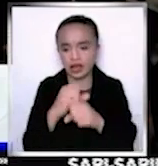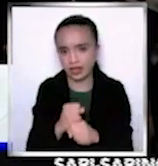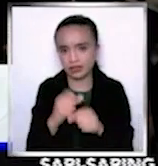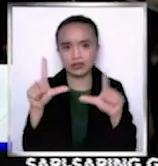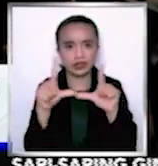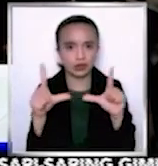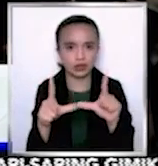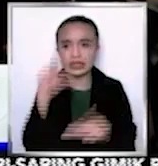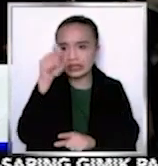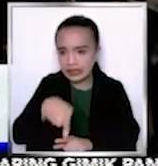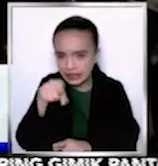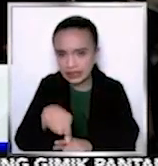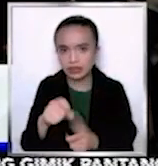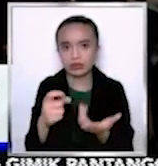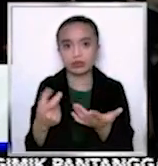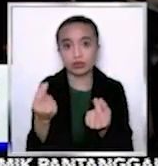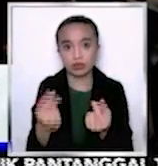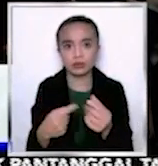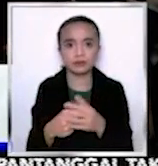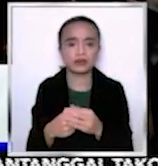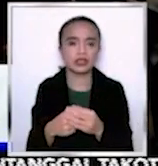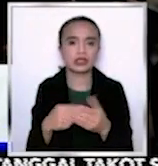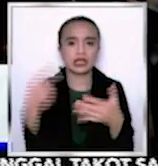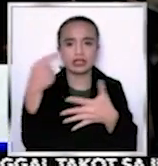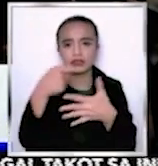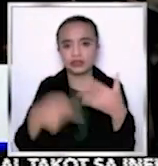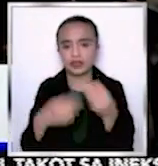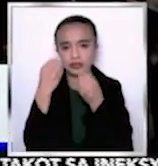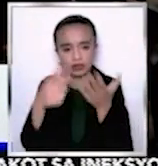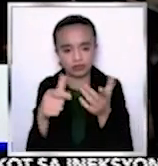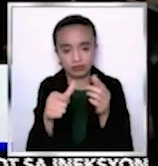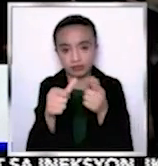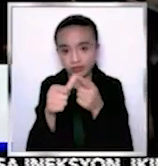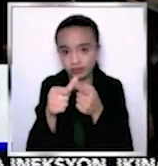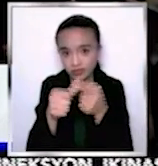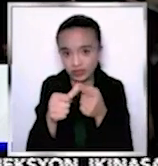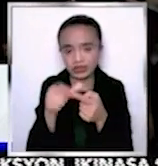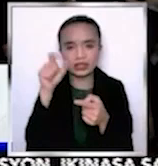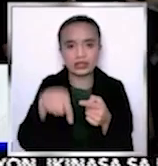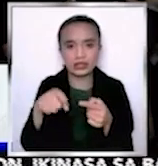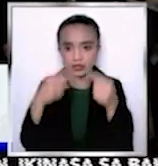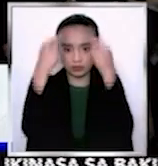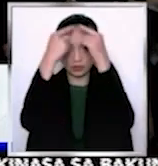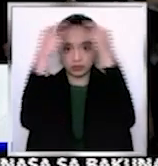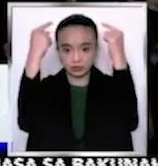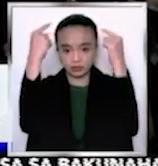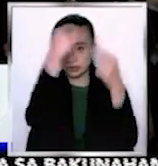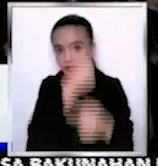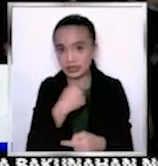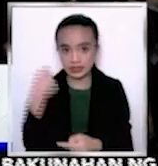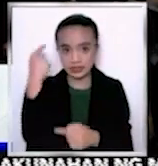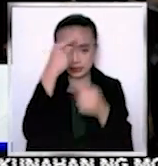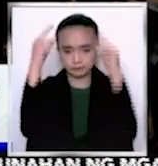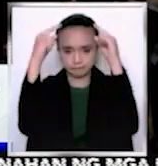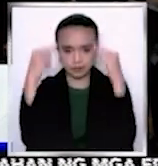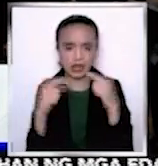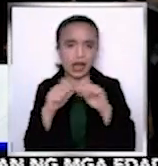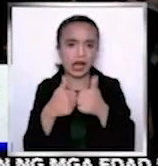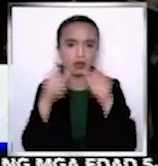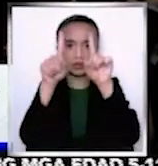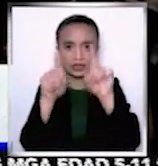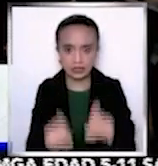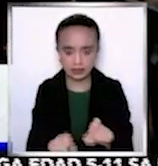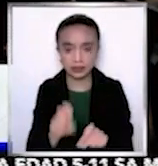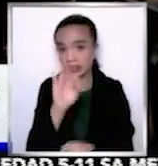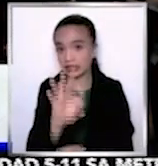na kuhanan ng biometrics, fingerprint, at kailangan din ng facial recognition sa pagkuha ng exam. Pag pinangakuan kayo na hindi